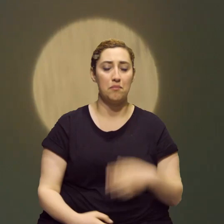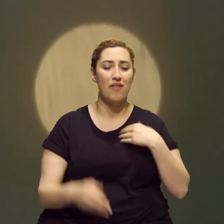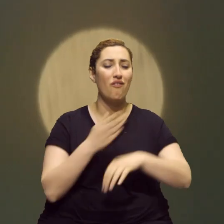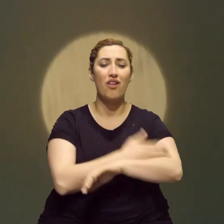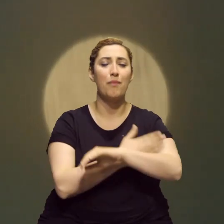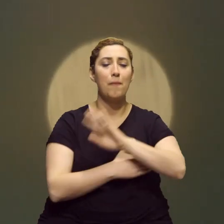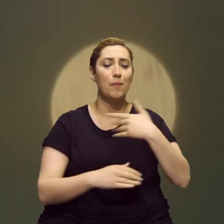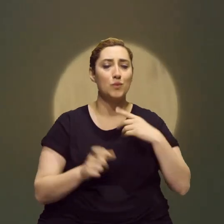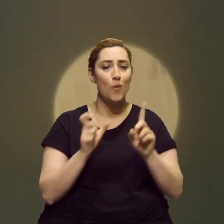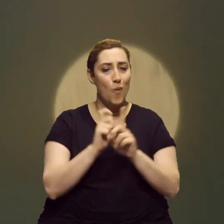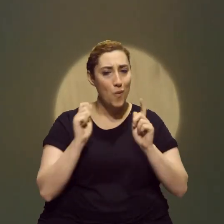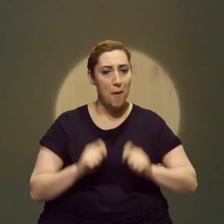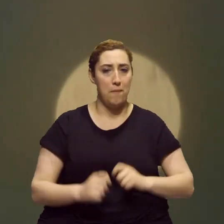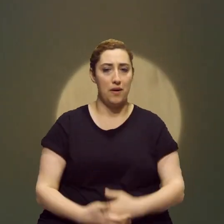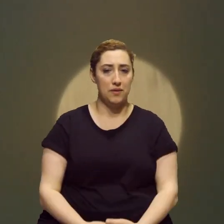Vatanımızı koru.